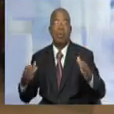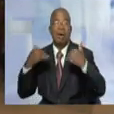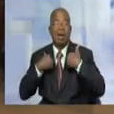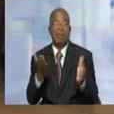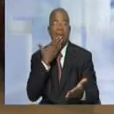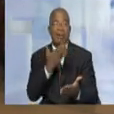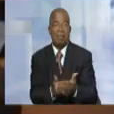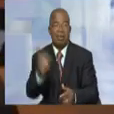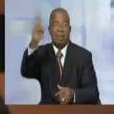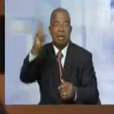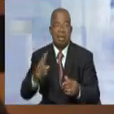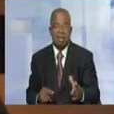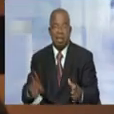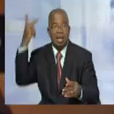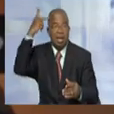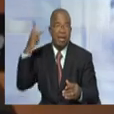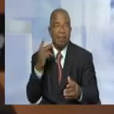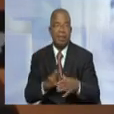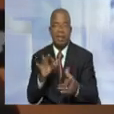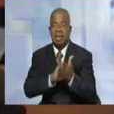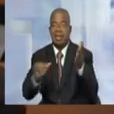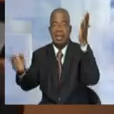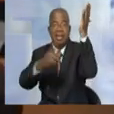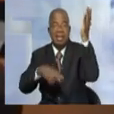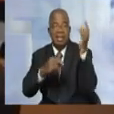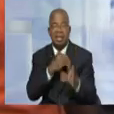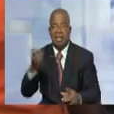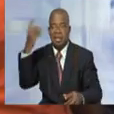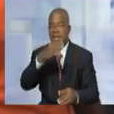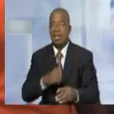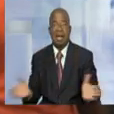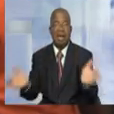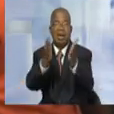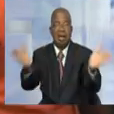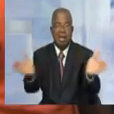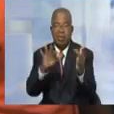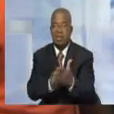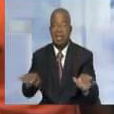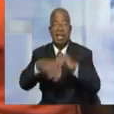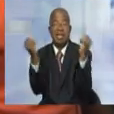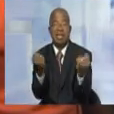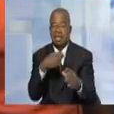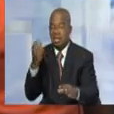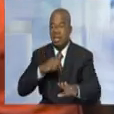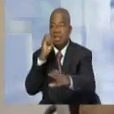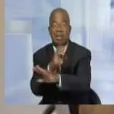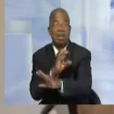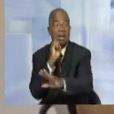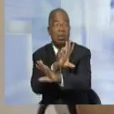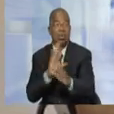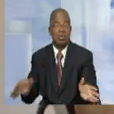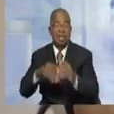préfet de Gueyo, Fanny Kwasi René, félicite la NADER et l'ICRAF pour leur soutien aux communautés afin de les sortir de la pauvreté. Pour